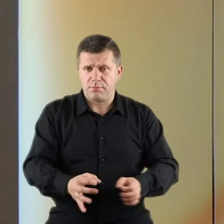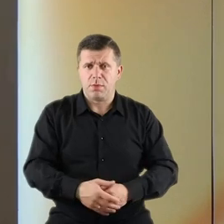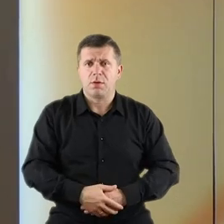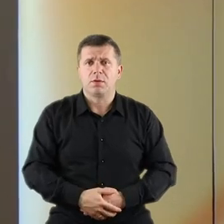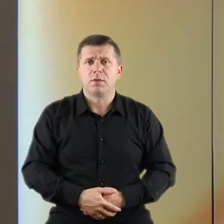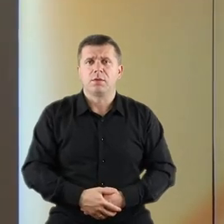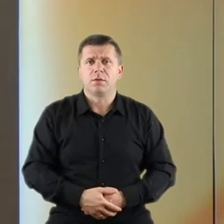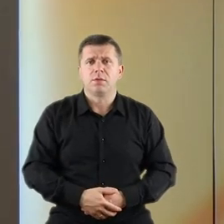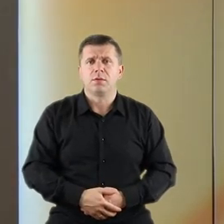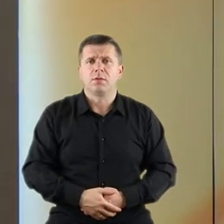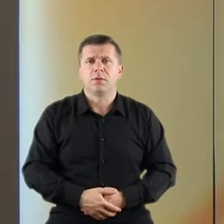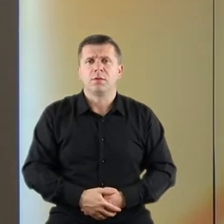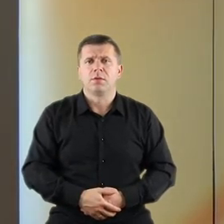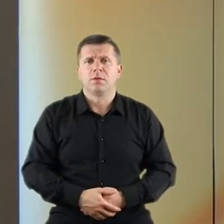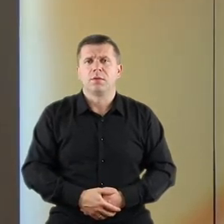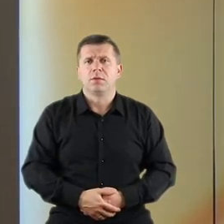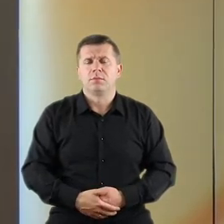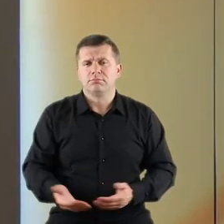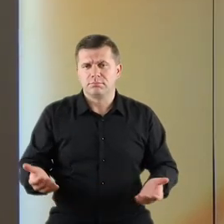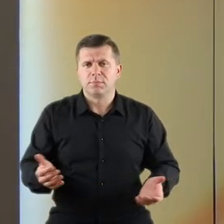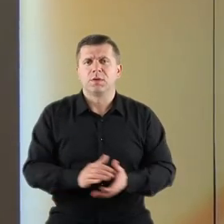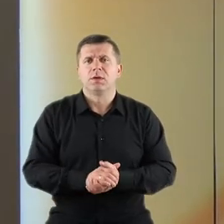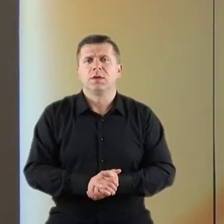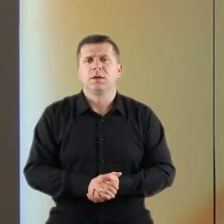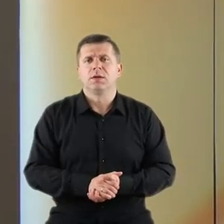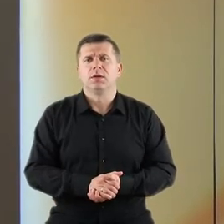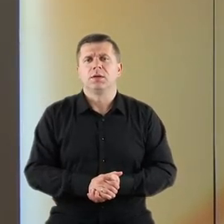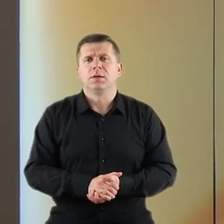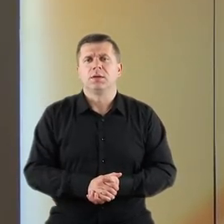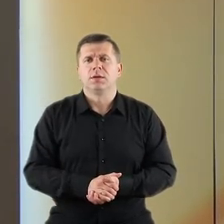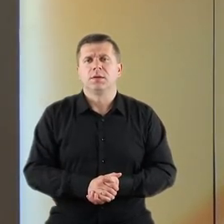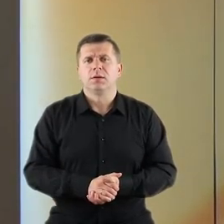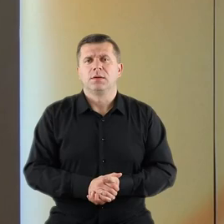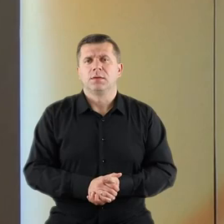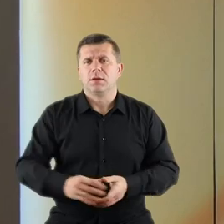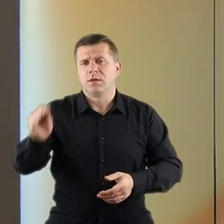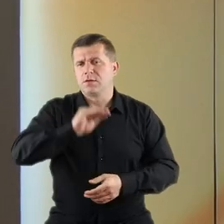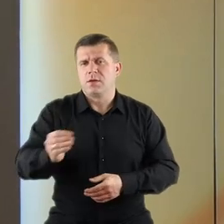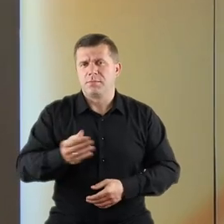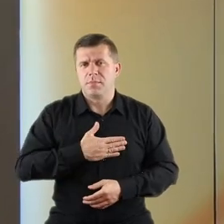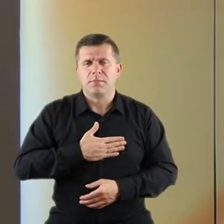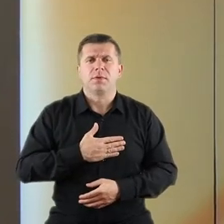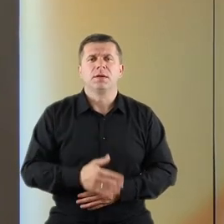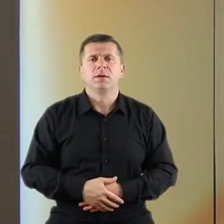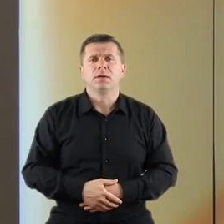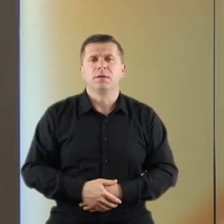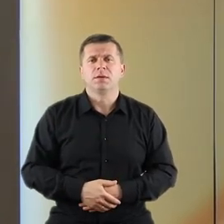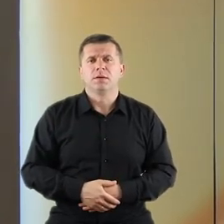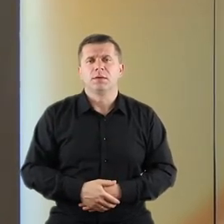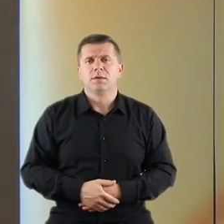po po na psa urok są tutaj jeszcze mamy zabieg dodatkowy